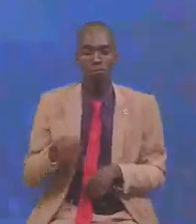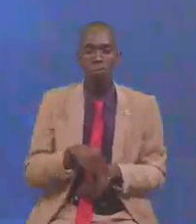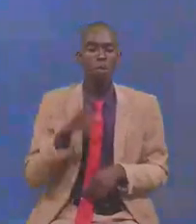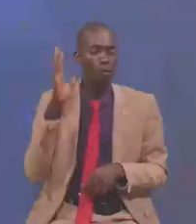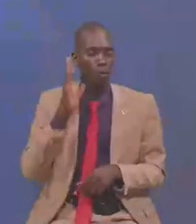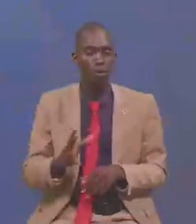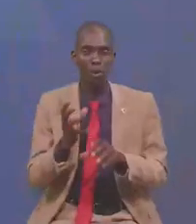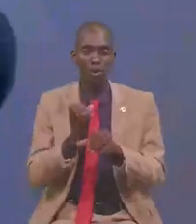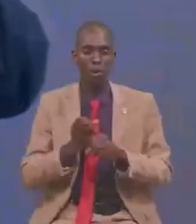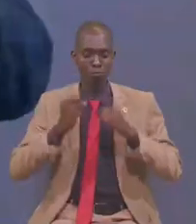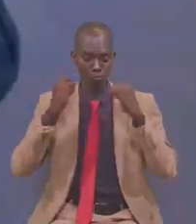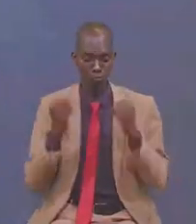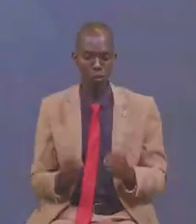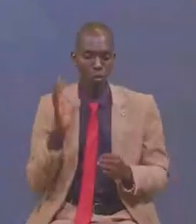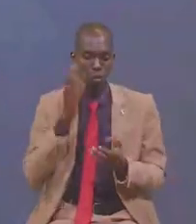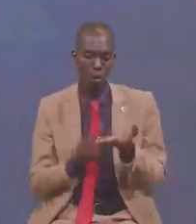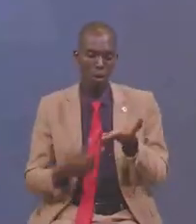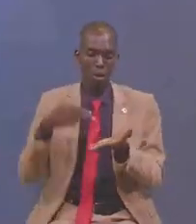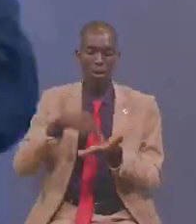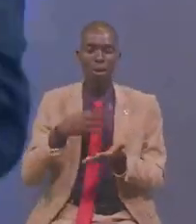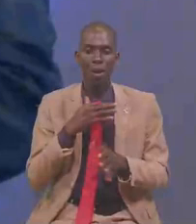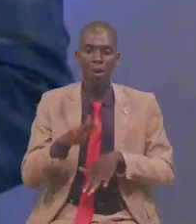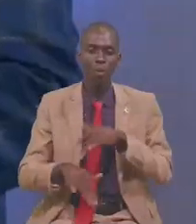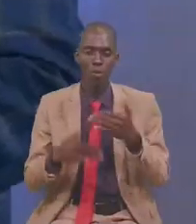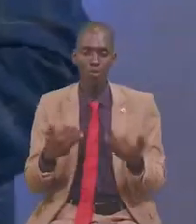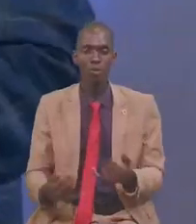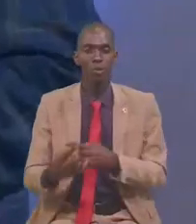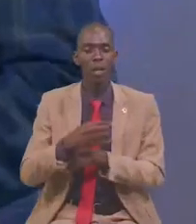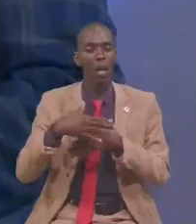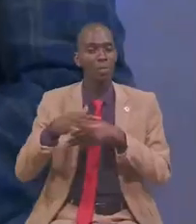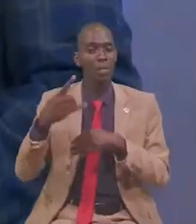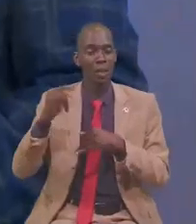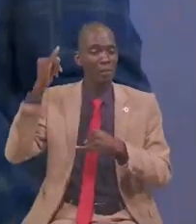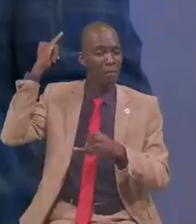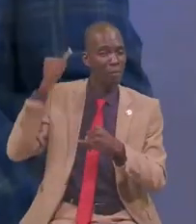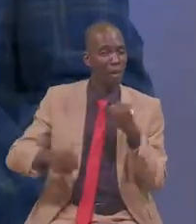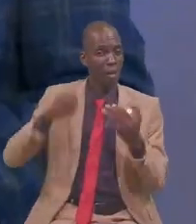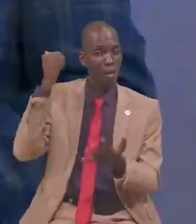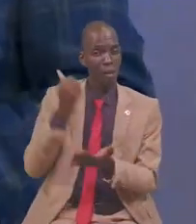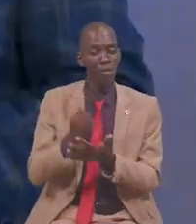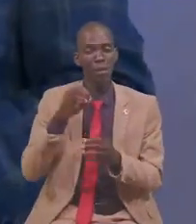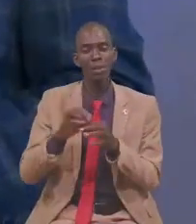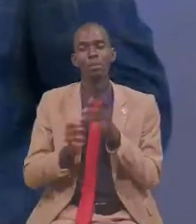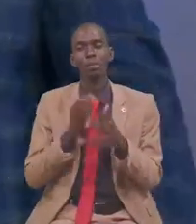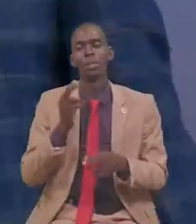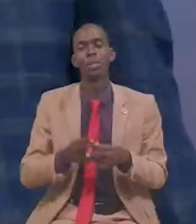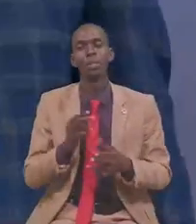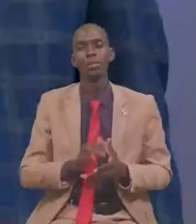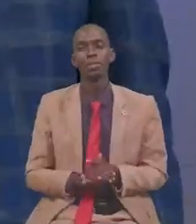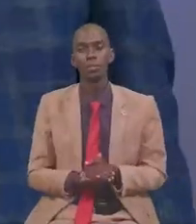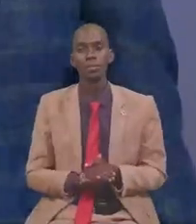renforcées. Et vous allez vous lever et marcher ce jour après le dernier amen au nom de